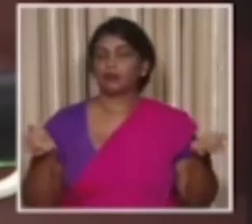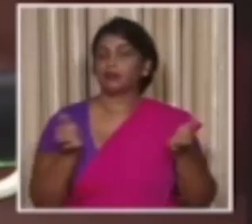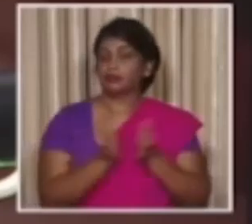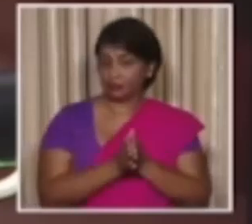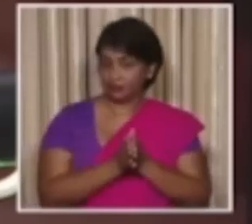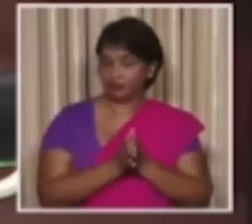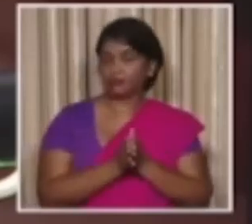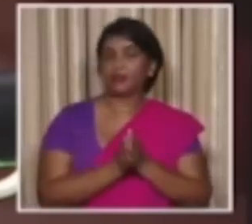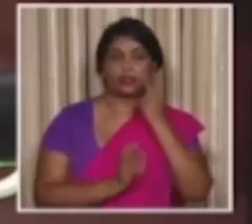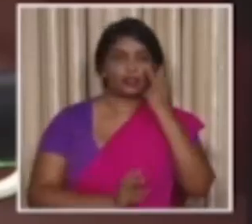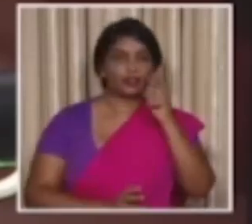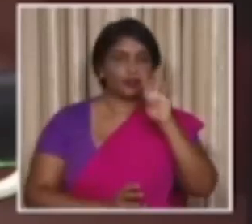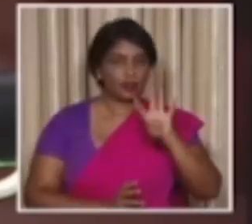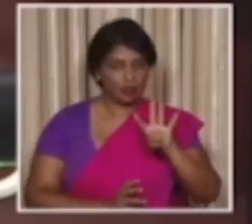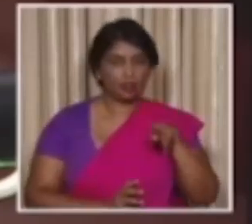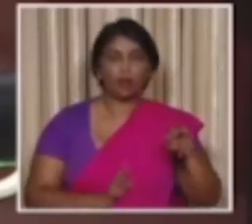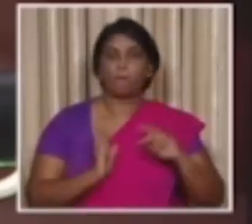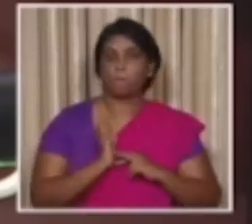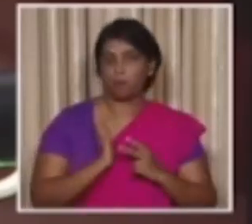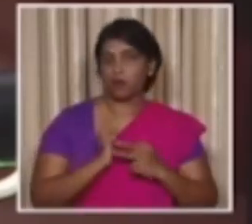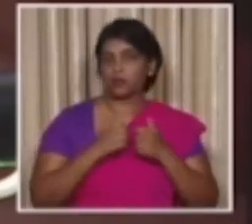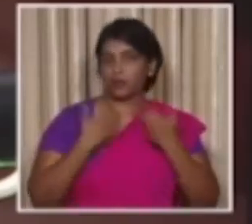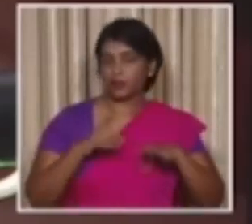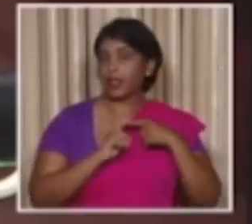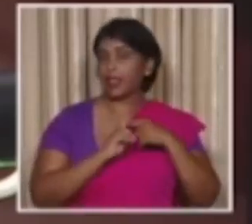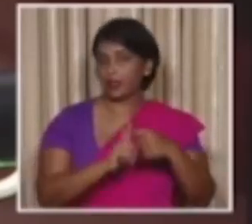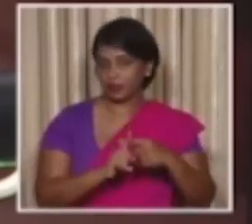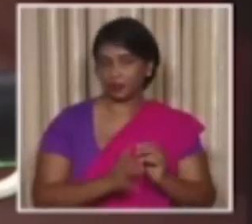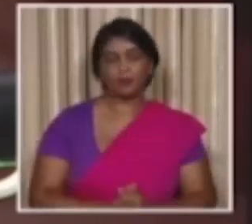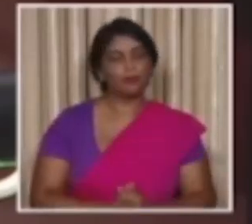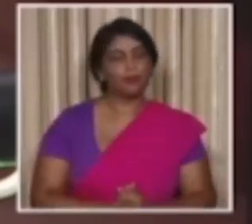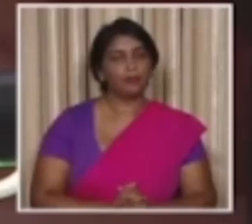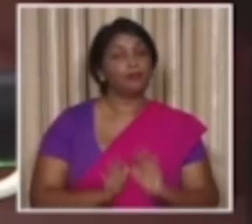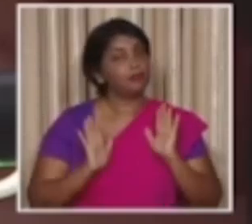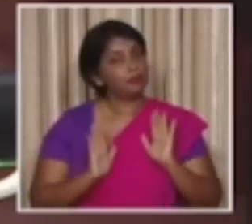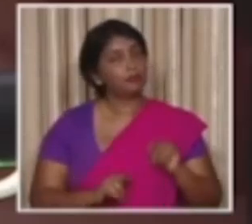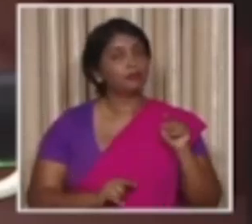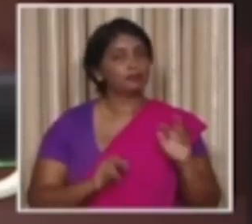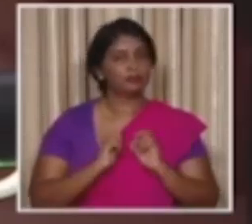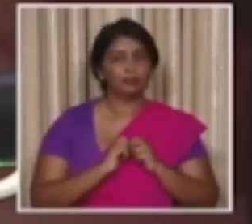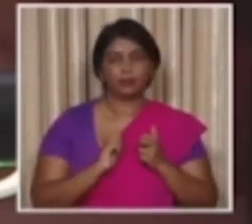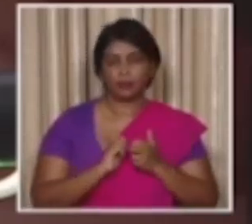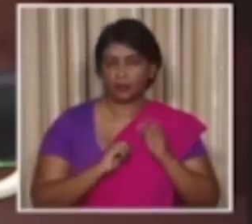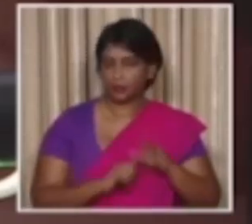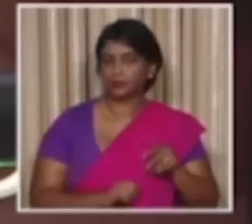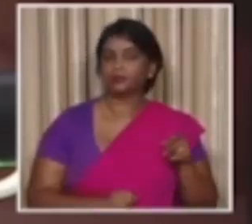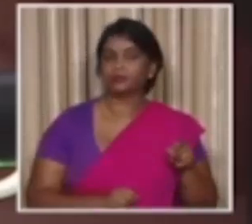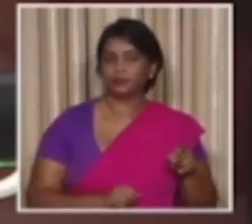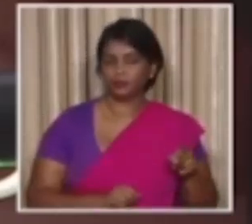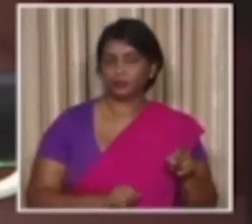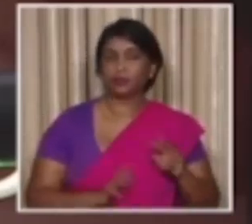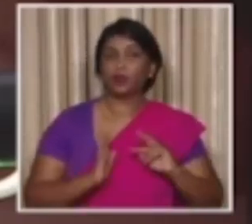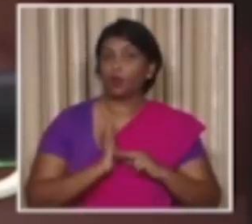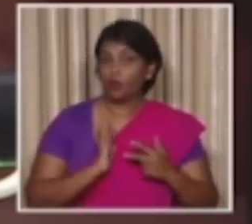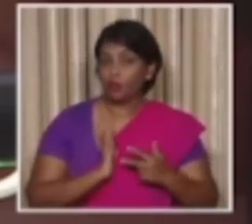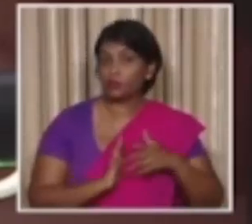एकाबद्धव देदास विसियात्र दिमें व्यापृति अवसान किरीमी लक्ष्यात् तिबिनो केसे उद मेहि गेटलुकारी तत्त्वय वन्नी